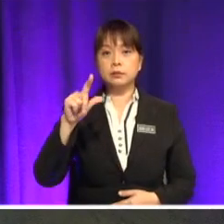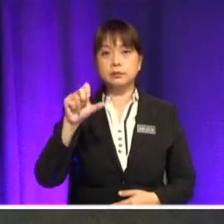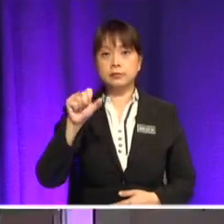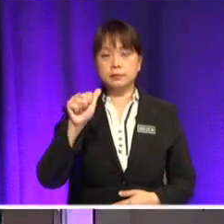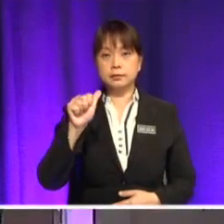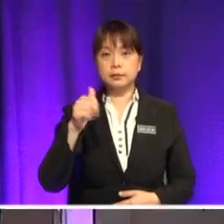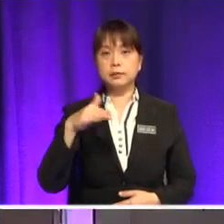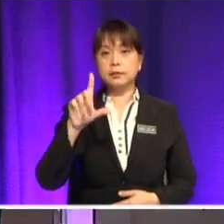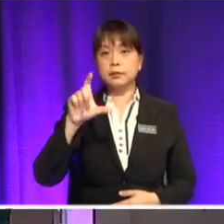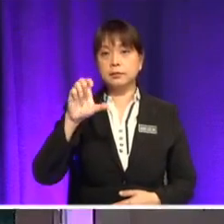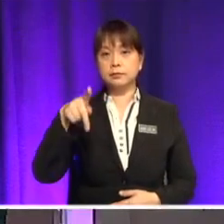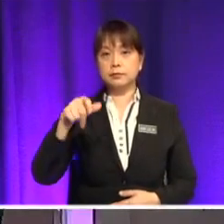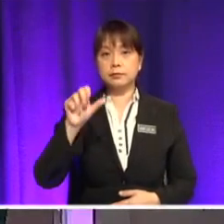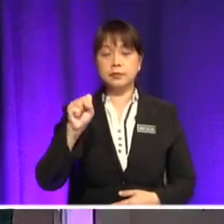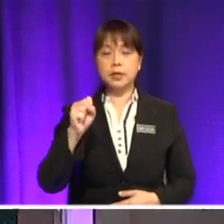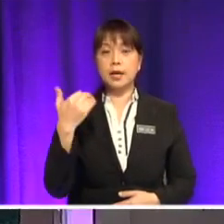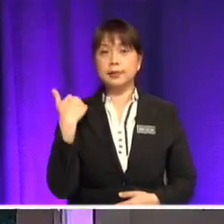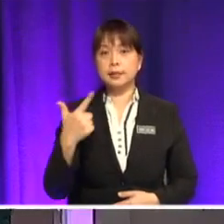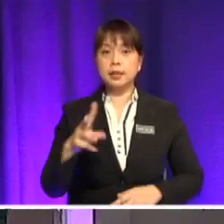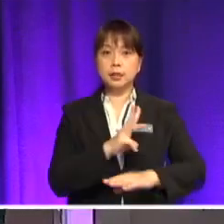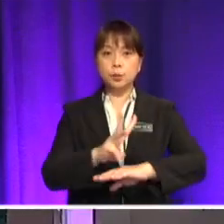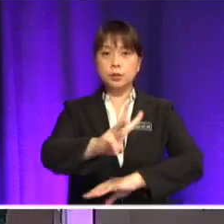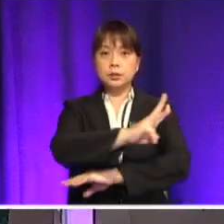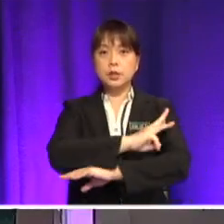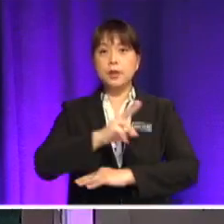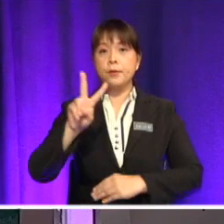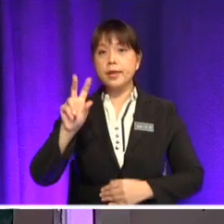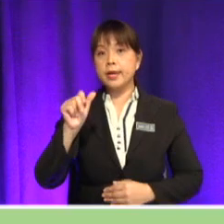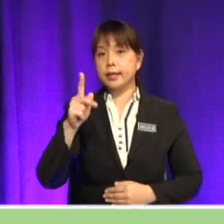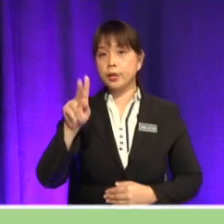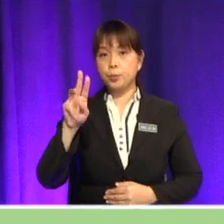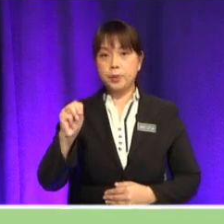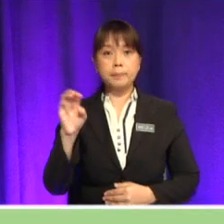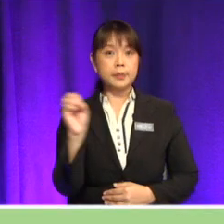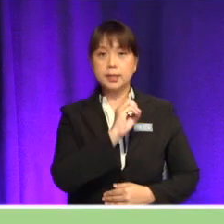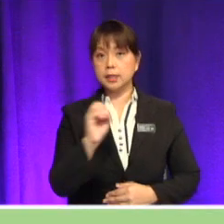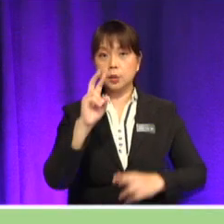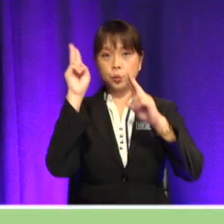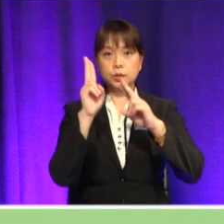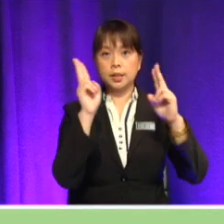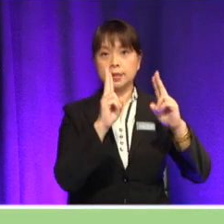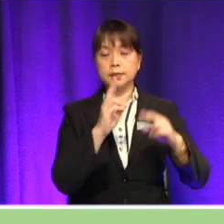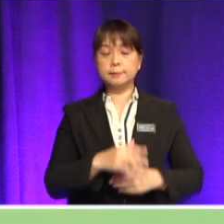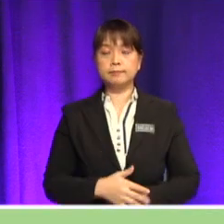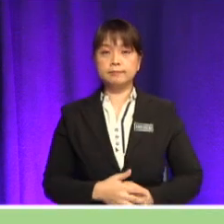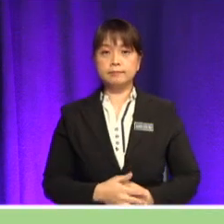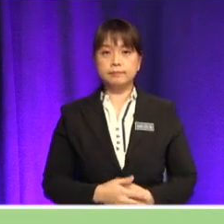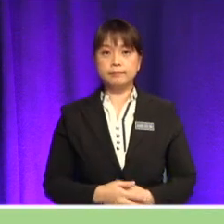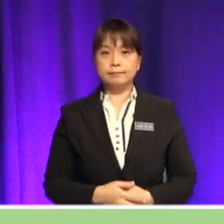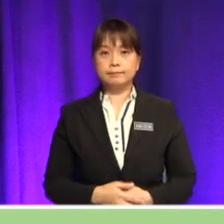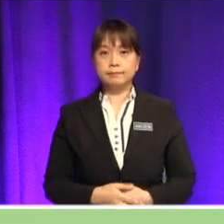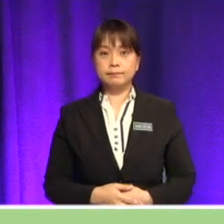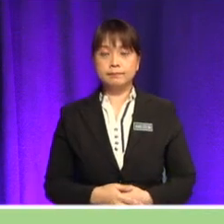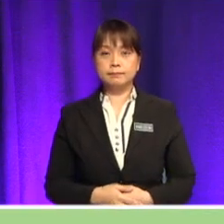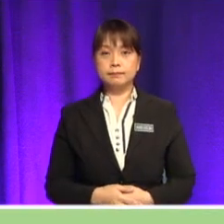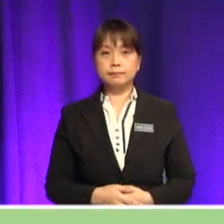roket paling sesuai karena boleh melewati angka selepas yang bersifat baekhyung